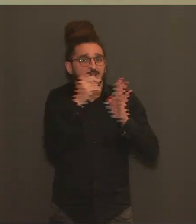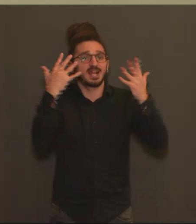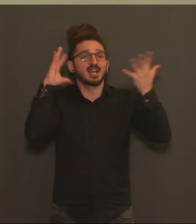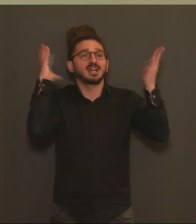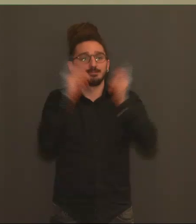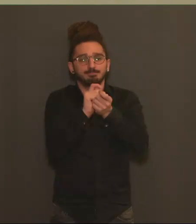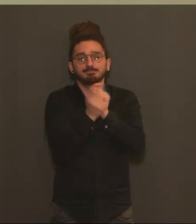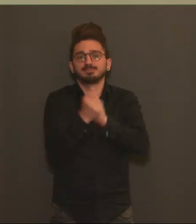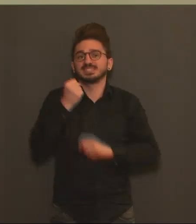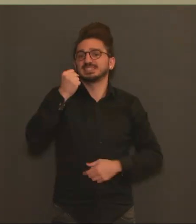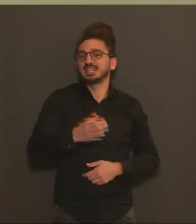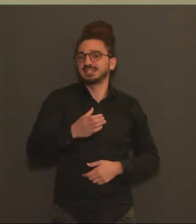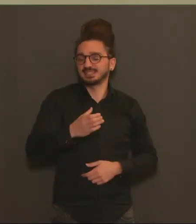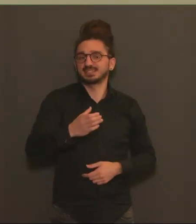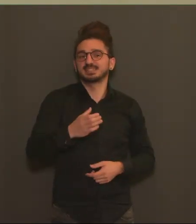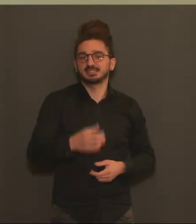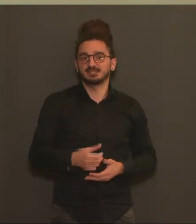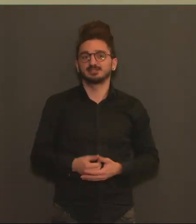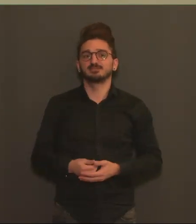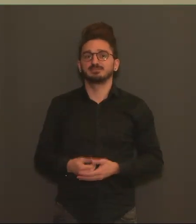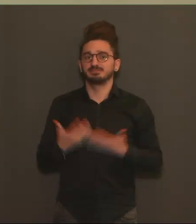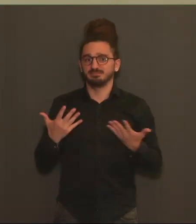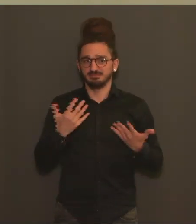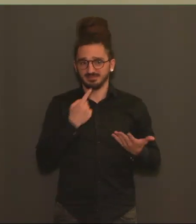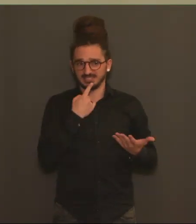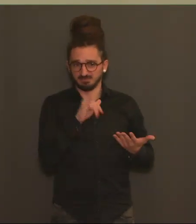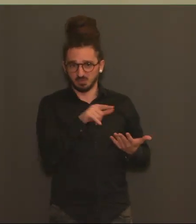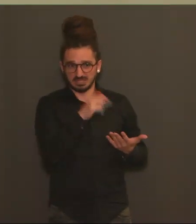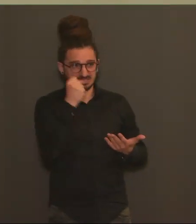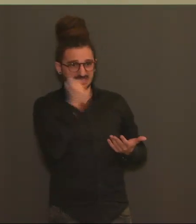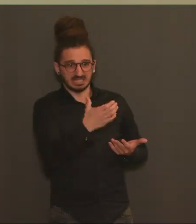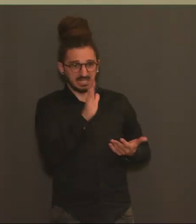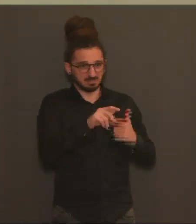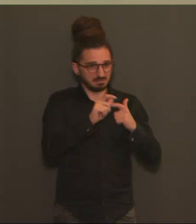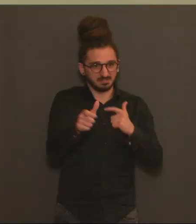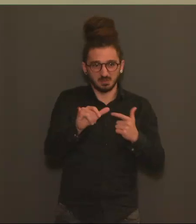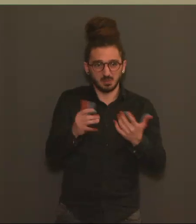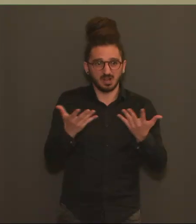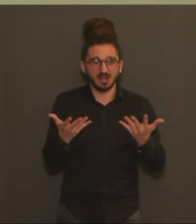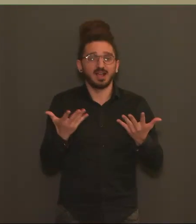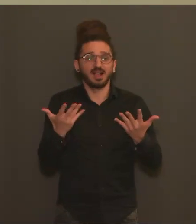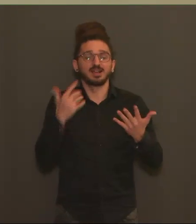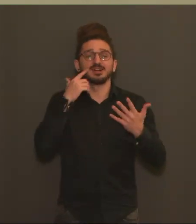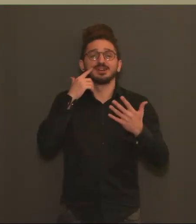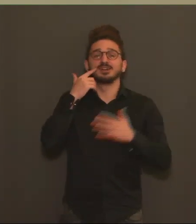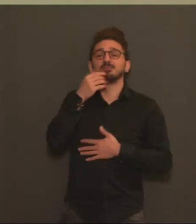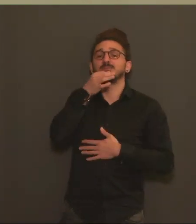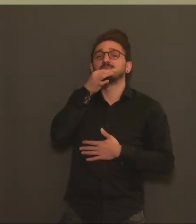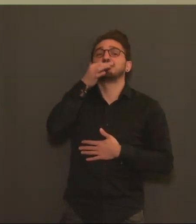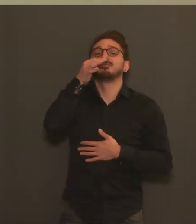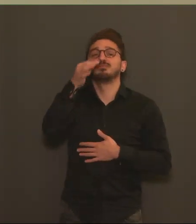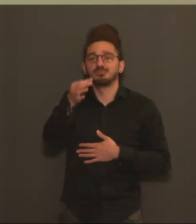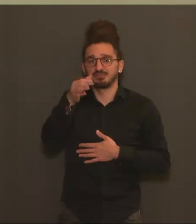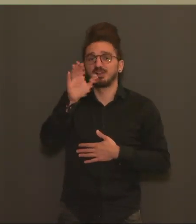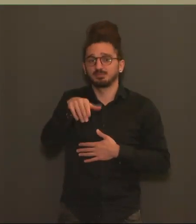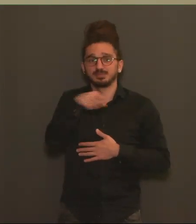dans cet air intérieur plus sec, la formation de micro-gouttelettes à partir des grosses gouttelettes se fait plus facilement. Et